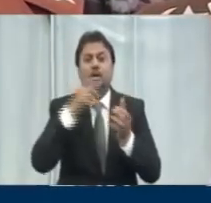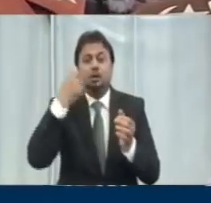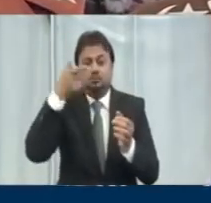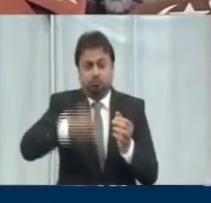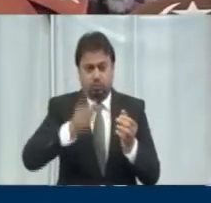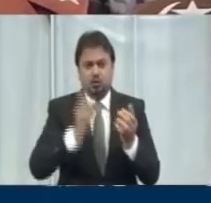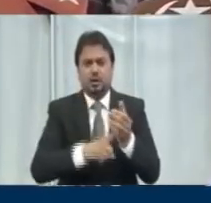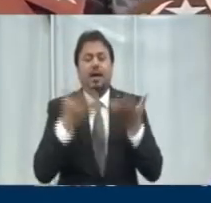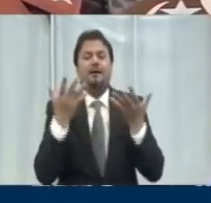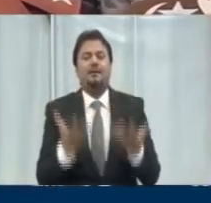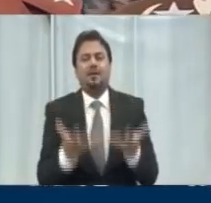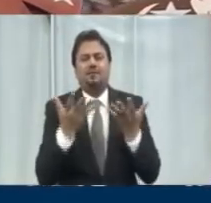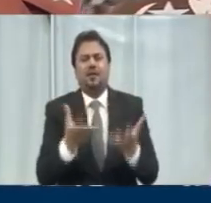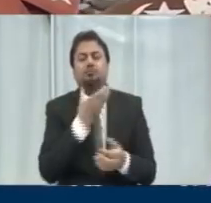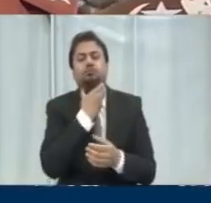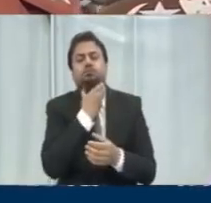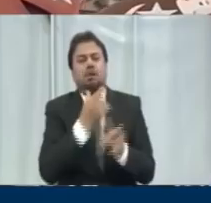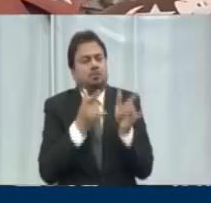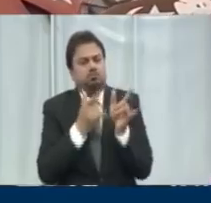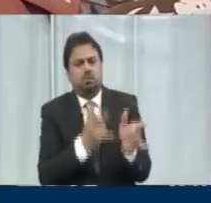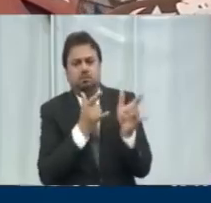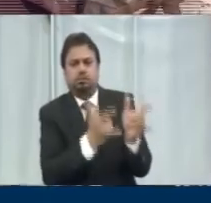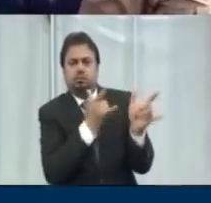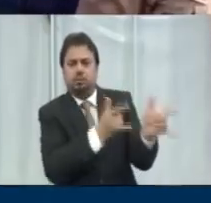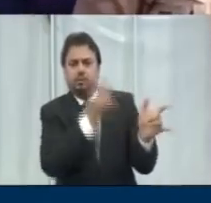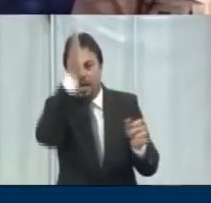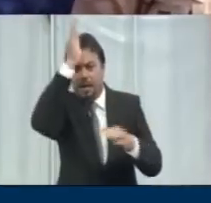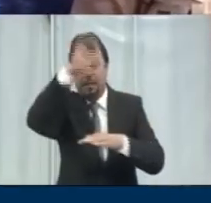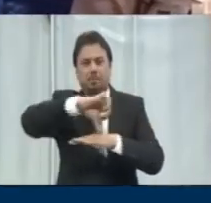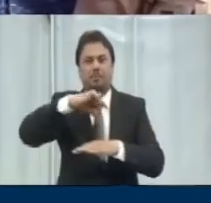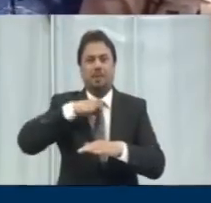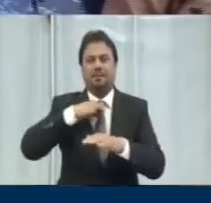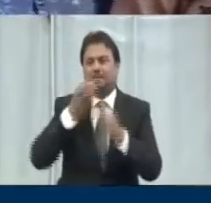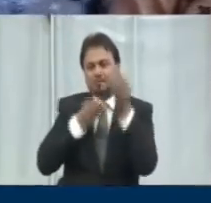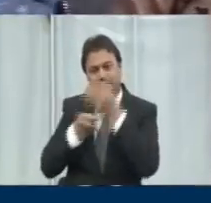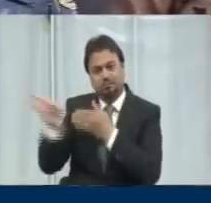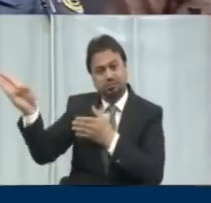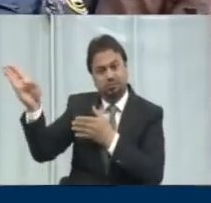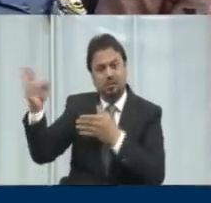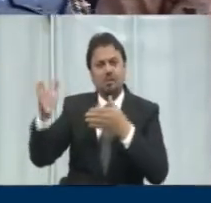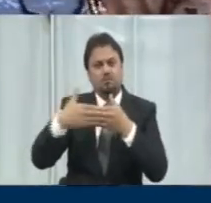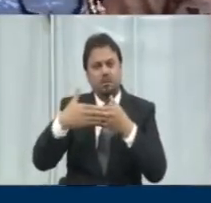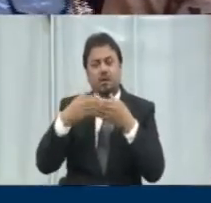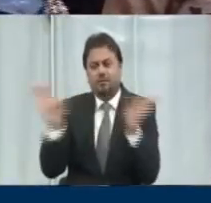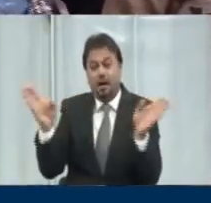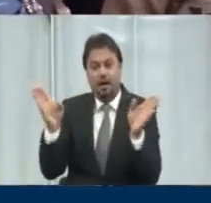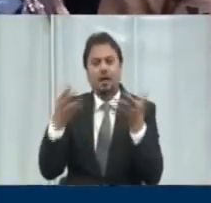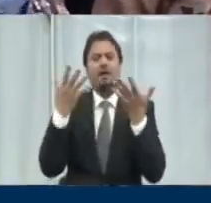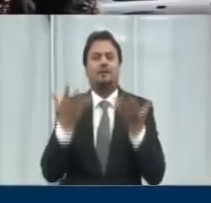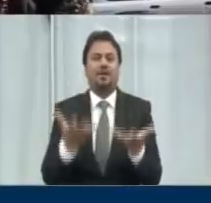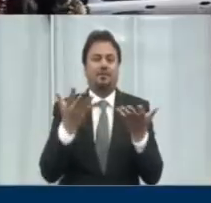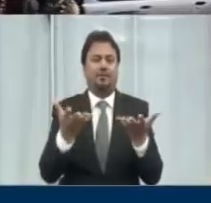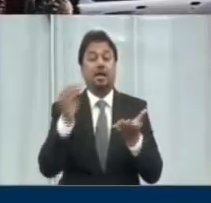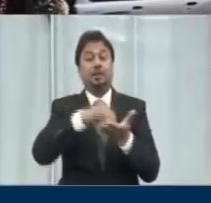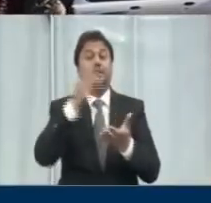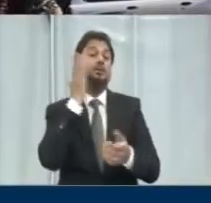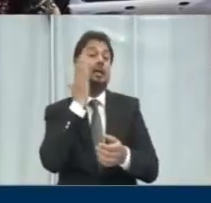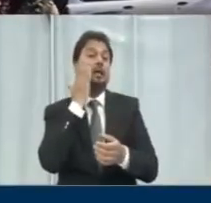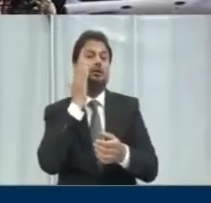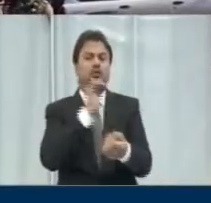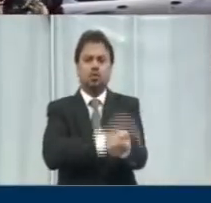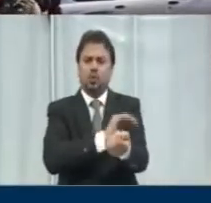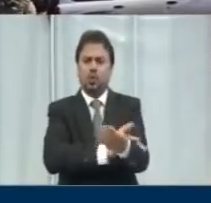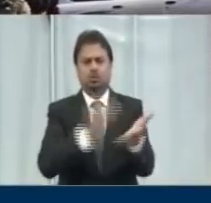سيؤدي إلى تخفيف الاختناقات المرورية مع العاصمة بغداد. جهود حكومية تبذل بمحافظة صلاح الدين لإعادة